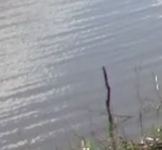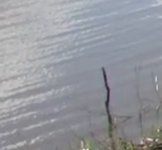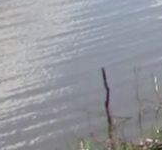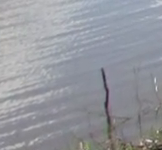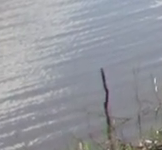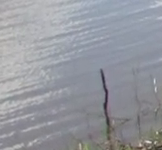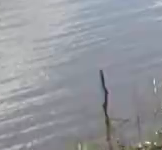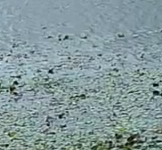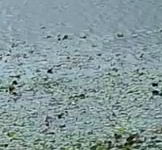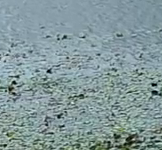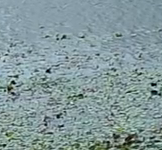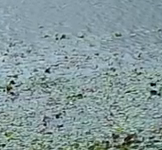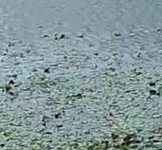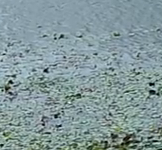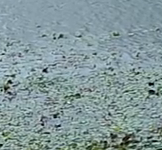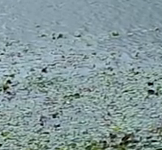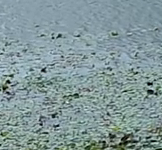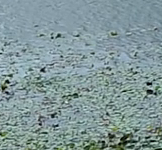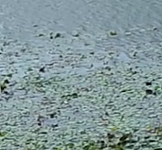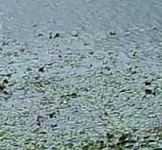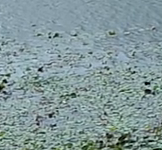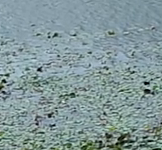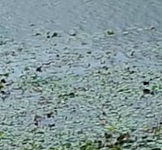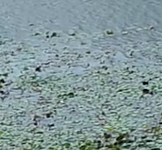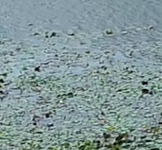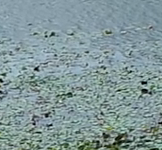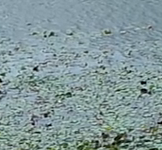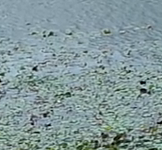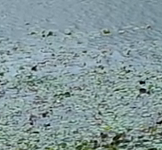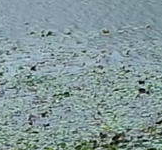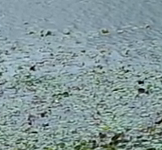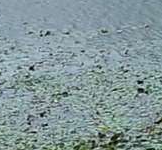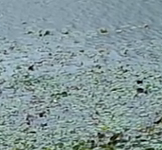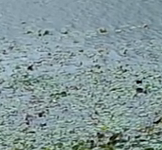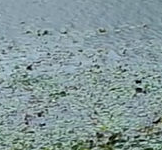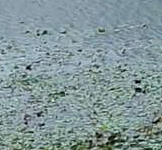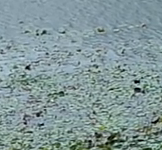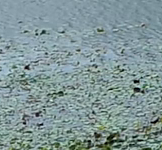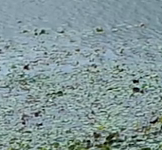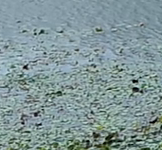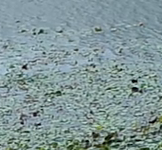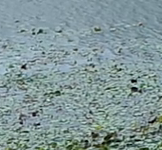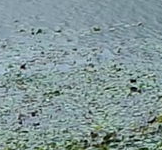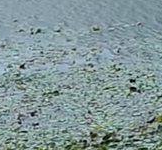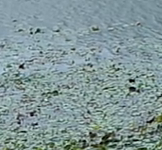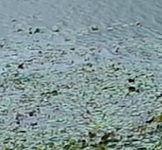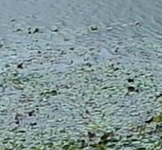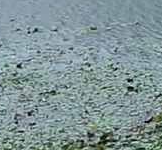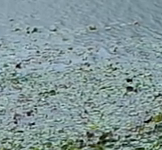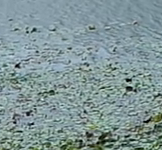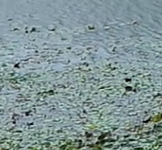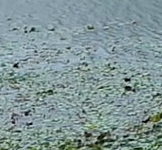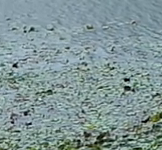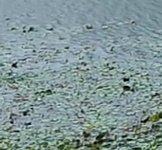kerajaan Pahang telah mewartakan tanah itu sebagai hutan simpanan kekacauan ini daripada stickland kepada